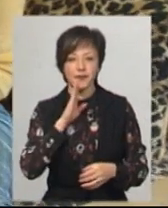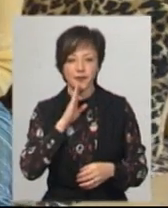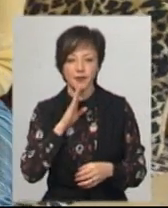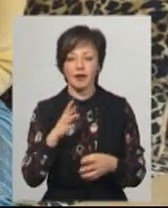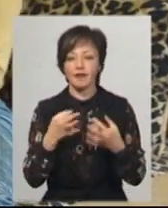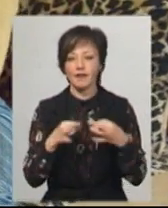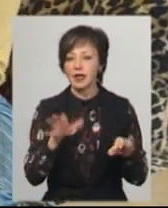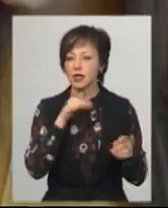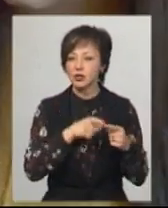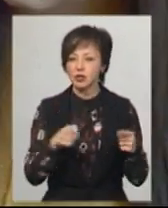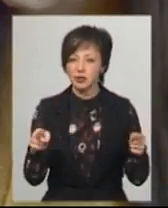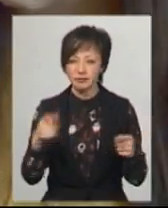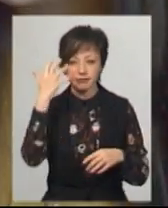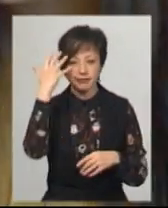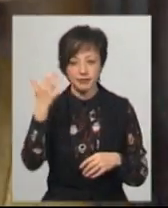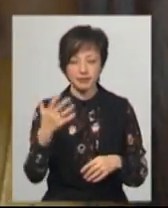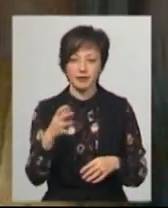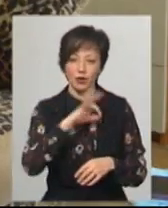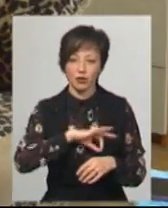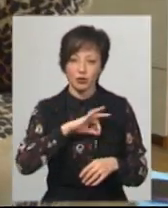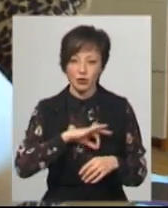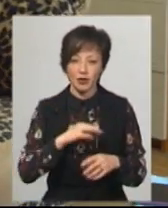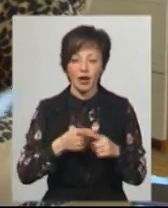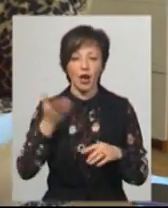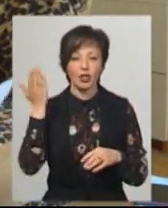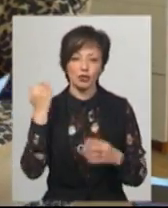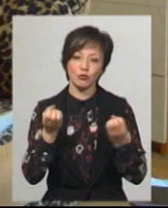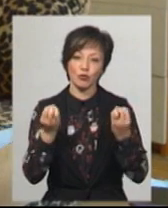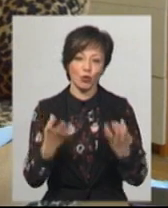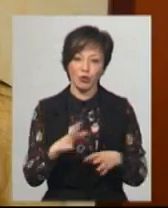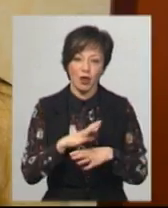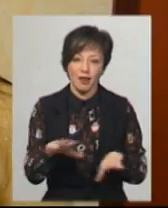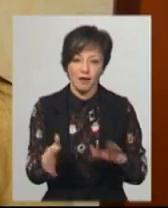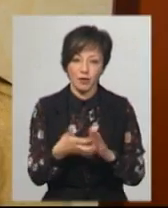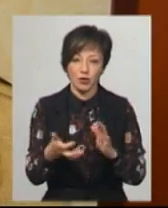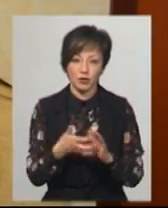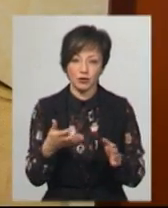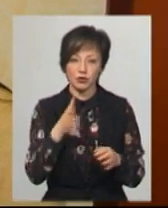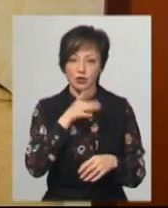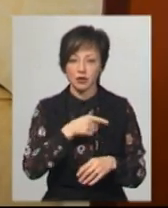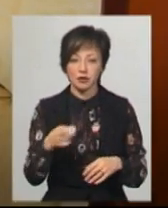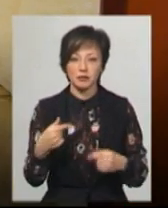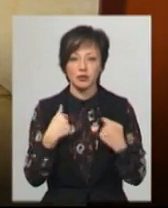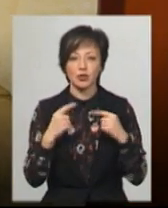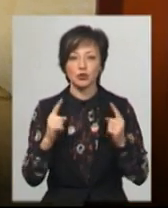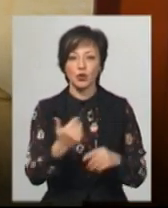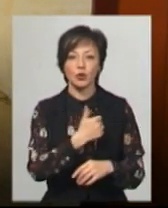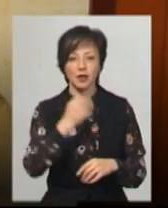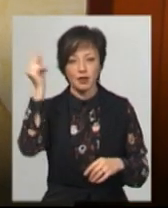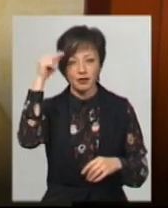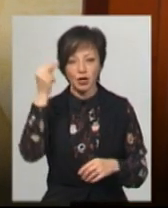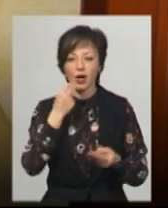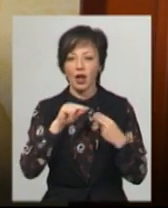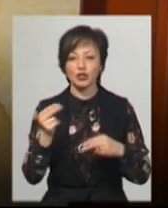час використовує на своє хобі. І на речі, на які раніше просто не було часу. Ну, наприклад, мені дуже хотілося навчитися